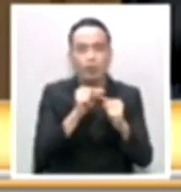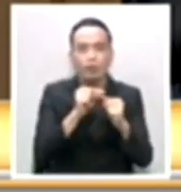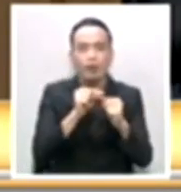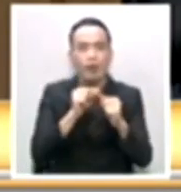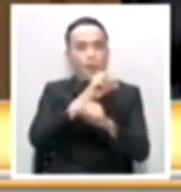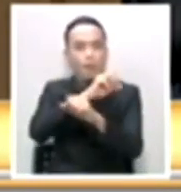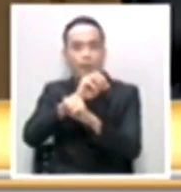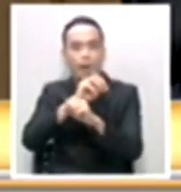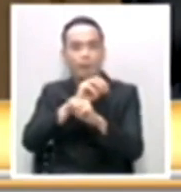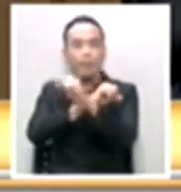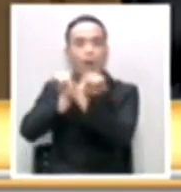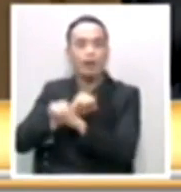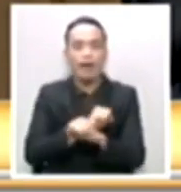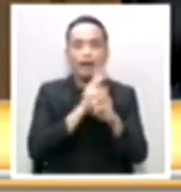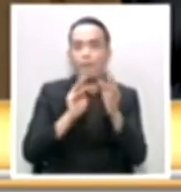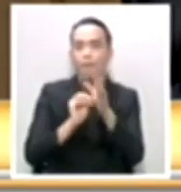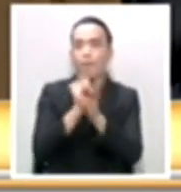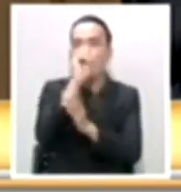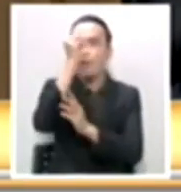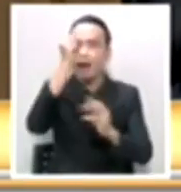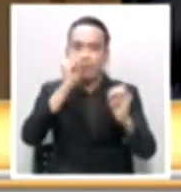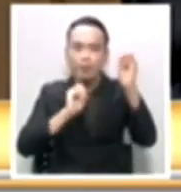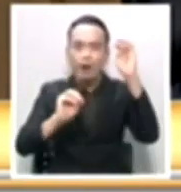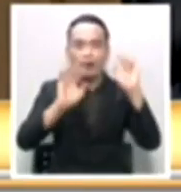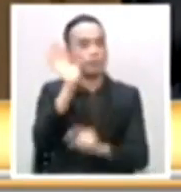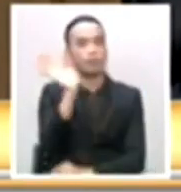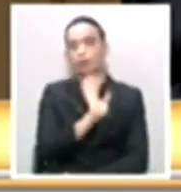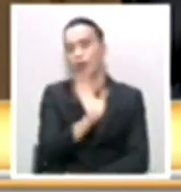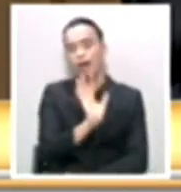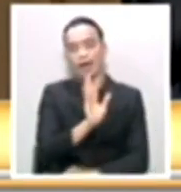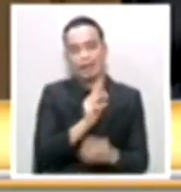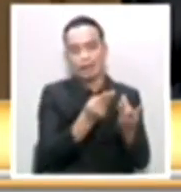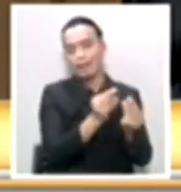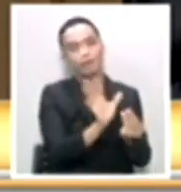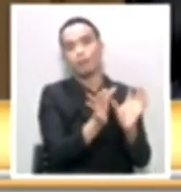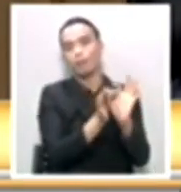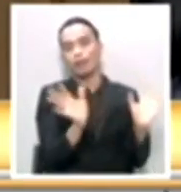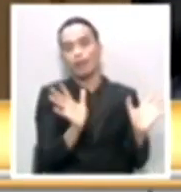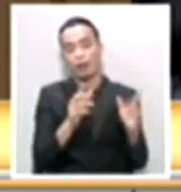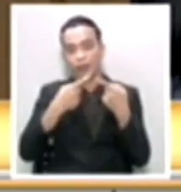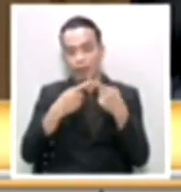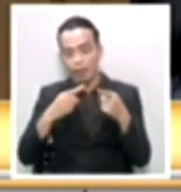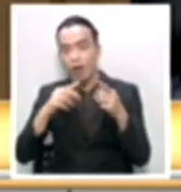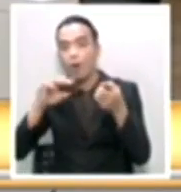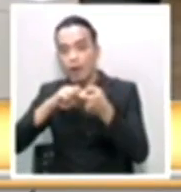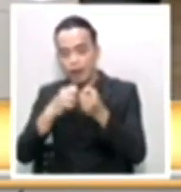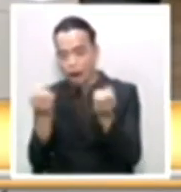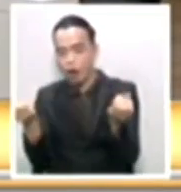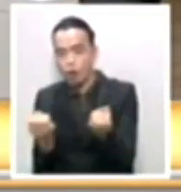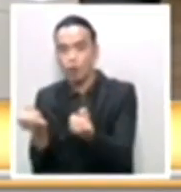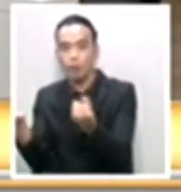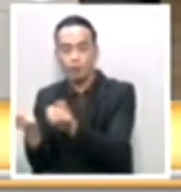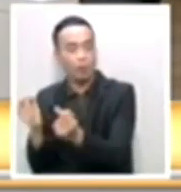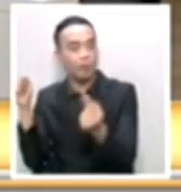ป่าไม่ได้ใช้นะครับในพื้นที่ที่ได้รับผลกระทบนะครับก็จะเป็นในส่